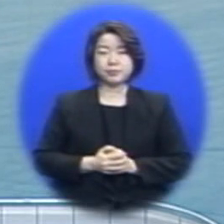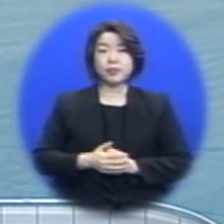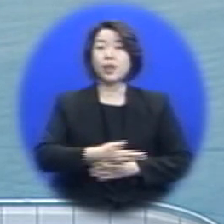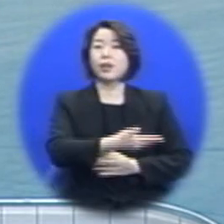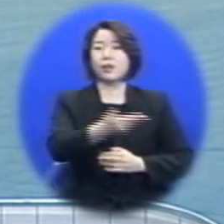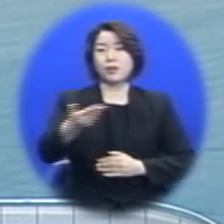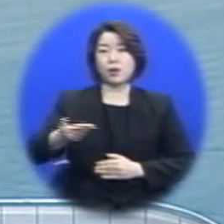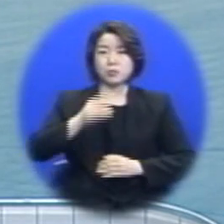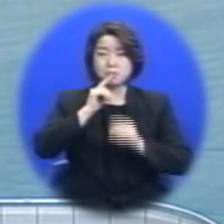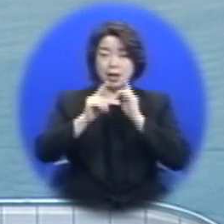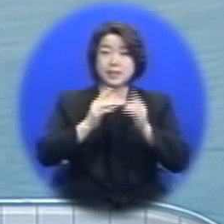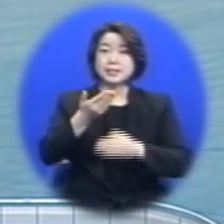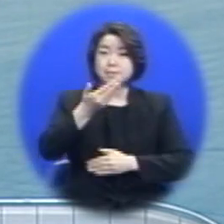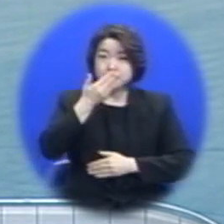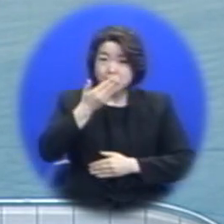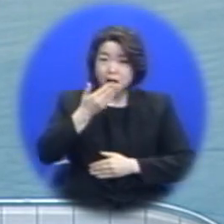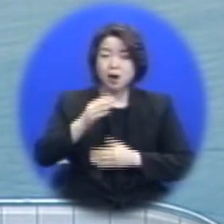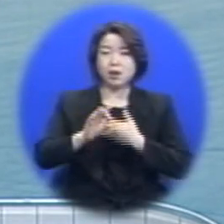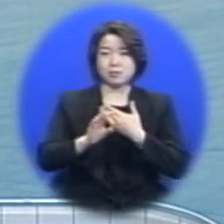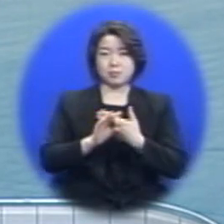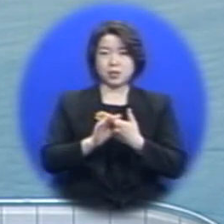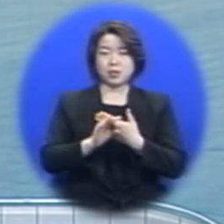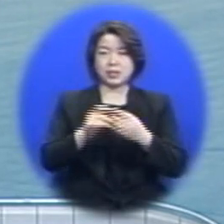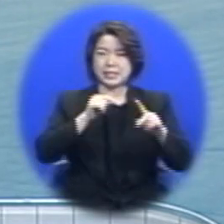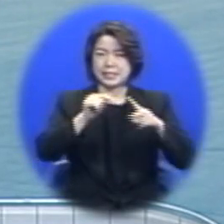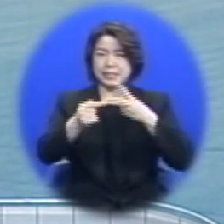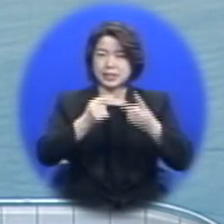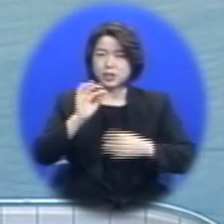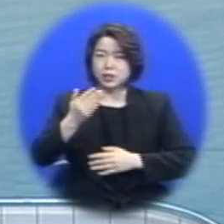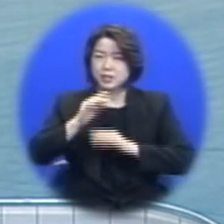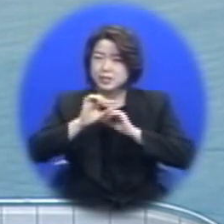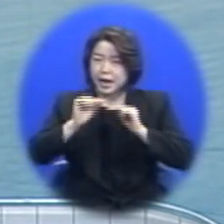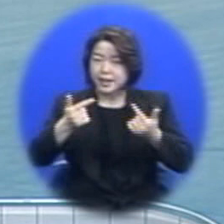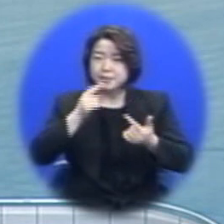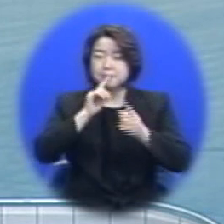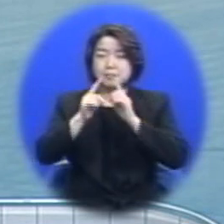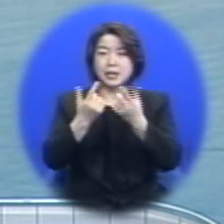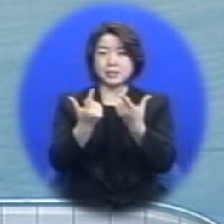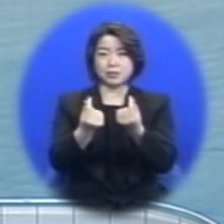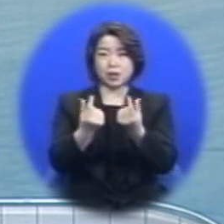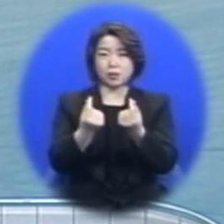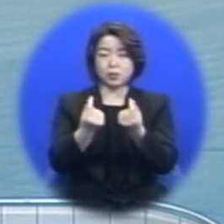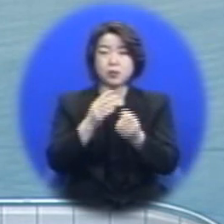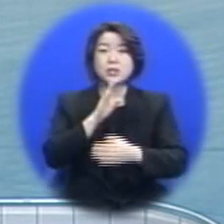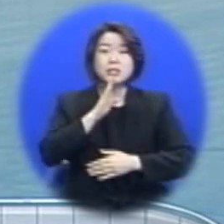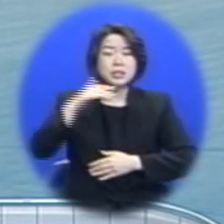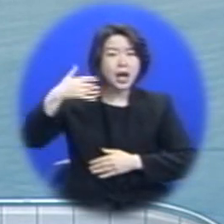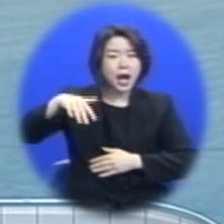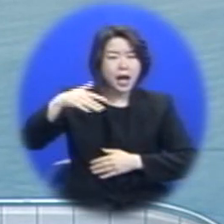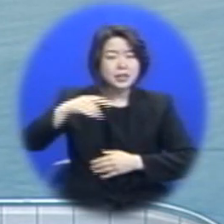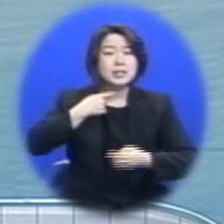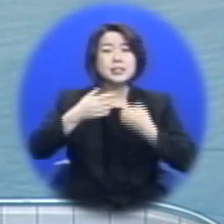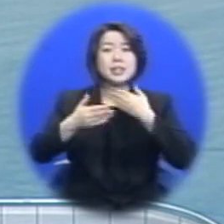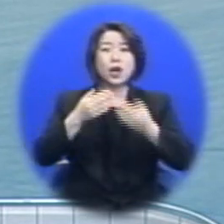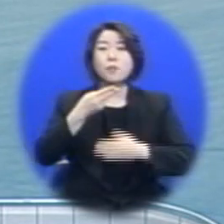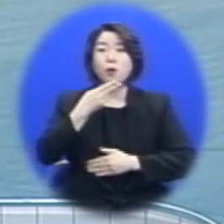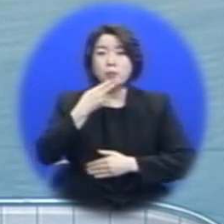여러분이 말씀을 먹으면 이해가 되지 않는 말씀 같고 실제로 아직은 체험이 안 되는 것